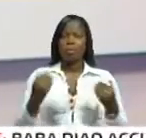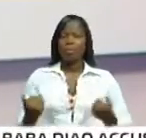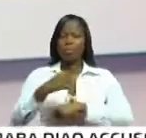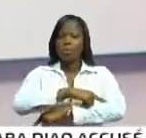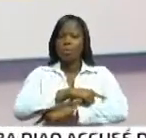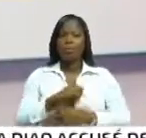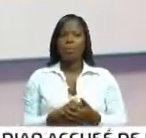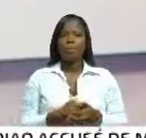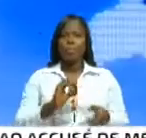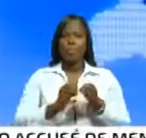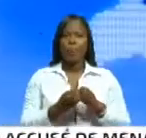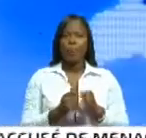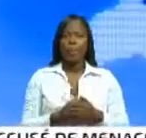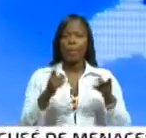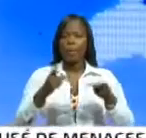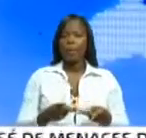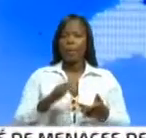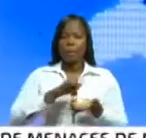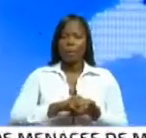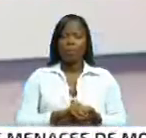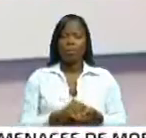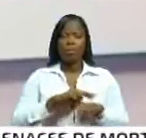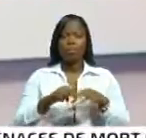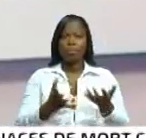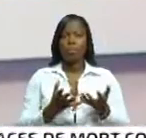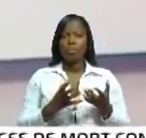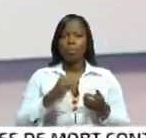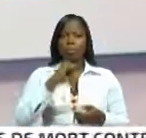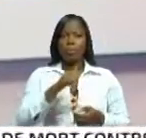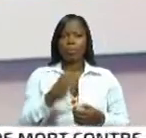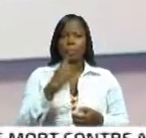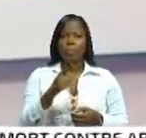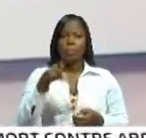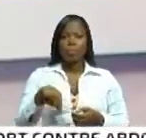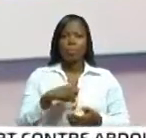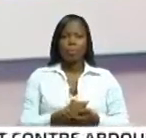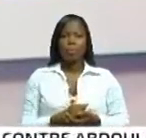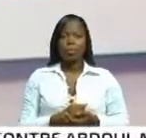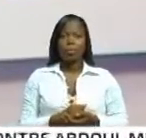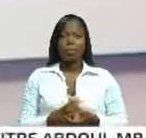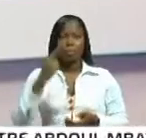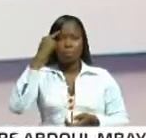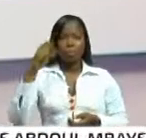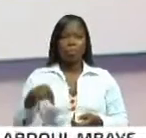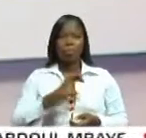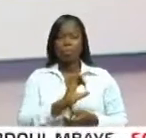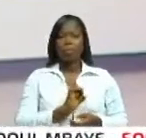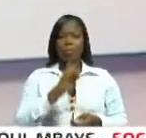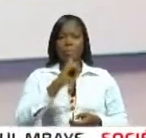le problème s'est posé cela ne vaut pas du coup je me suis en contradiction moi je considère que je suis